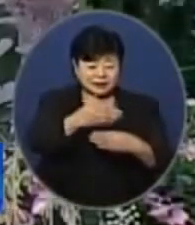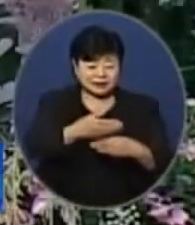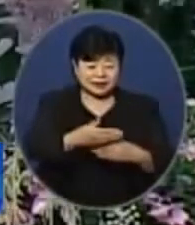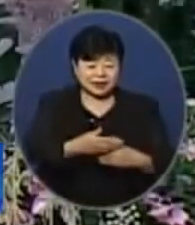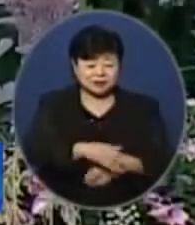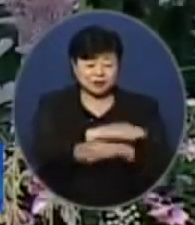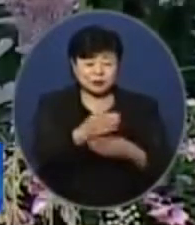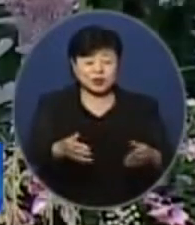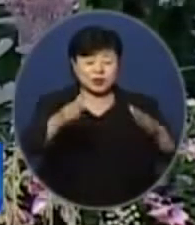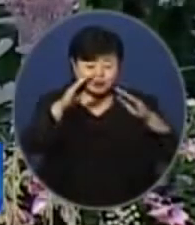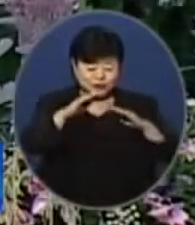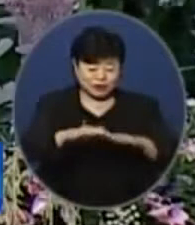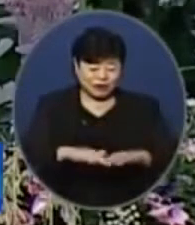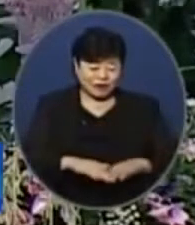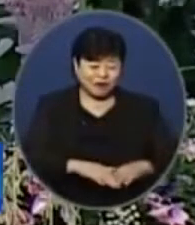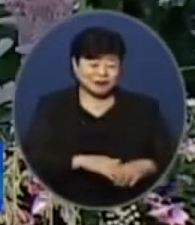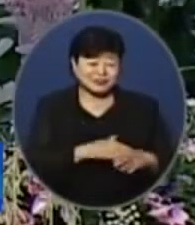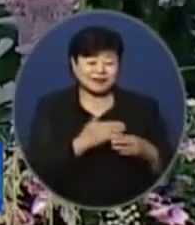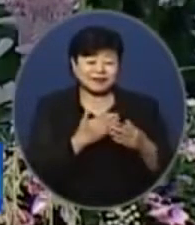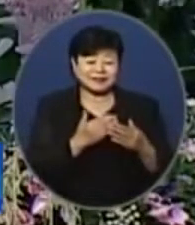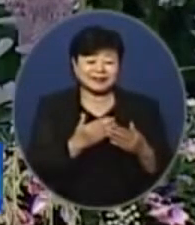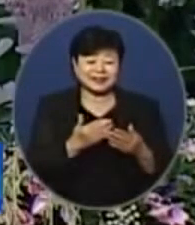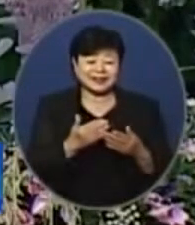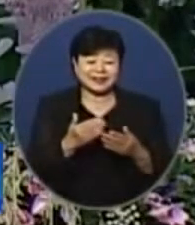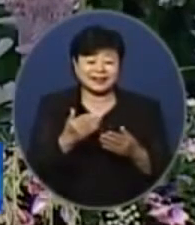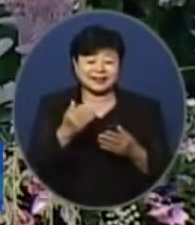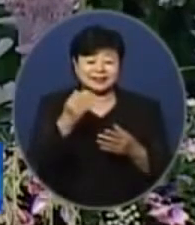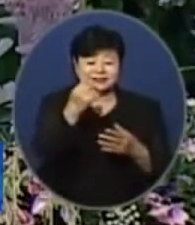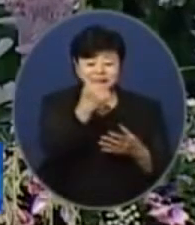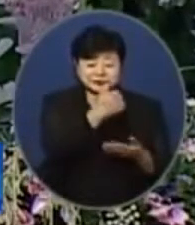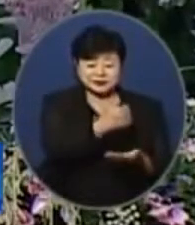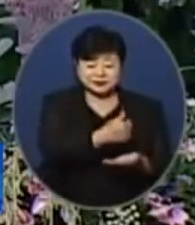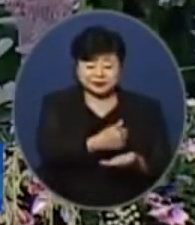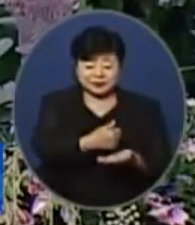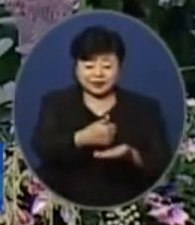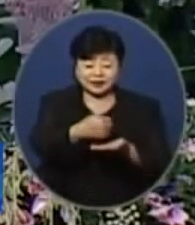막힌 담을 모두 허셨네